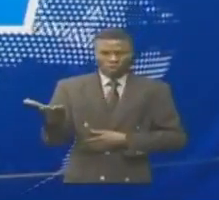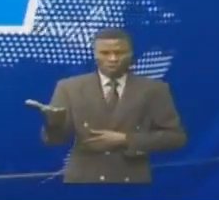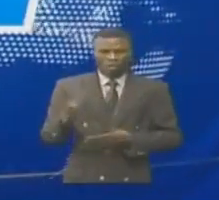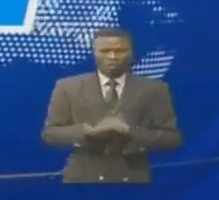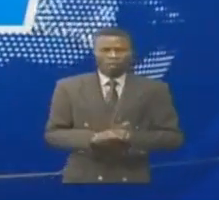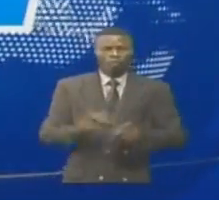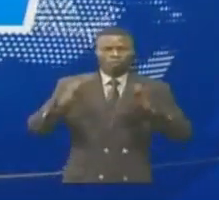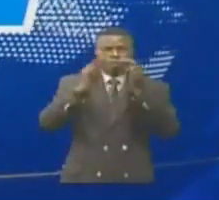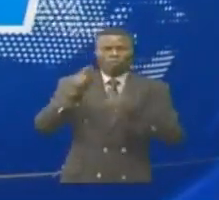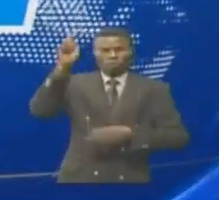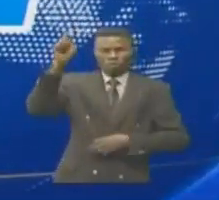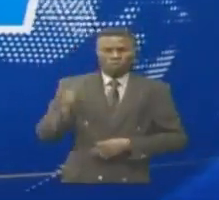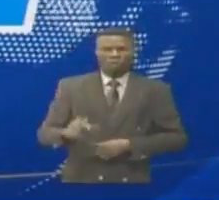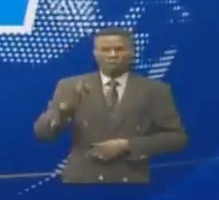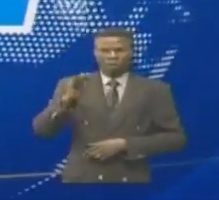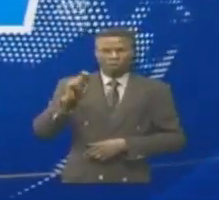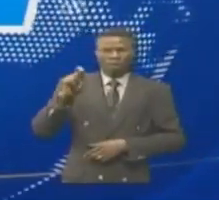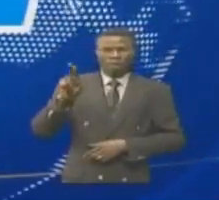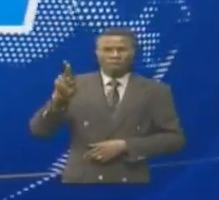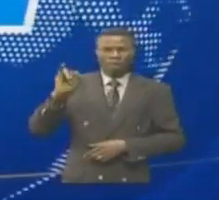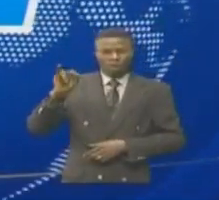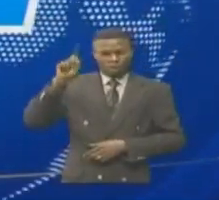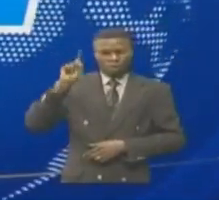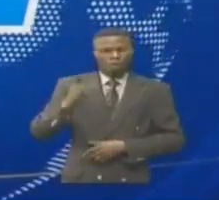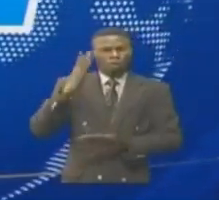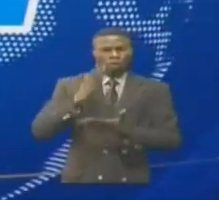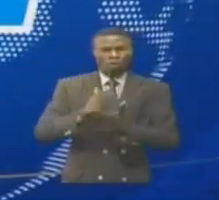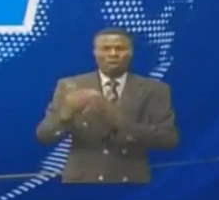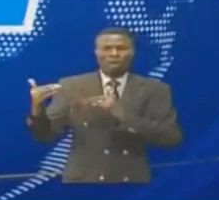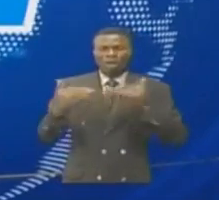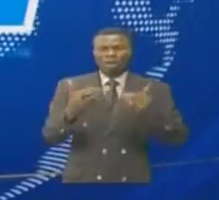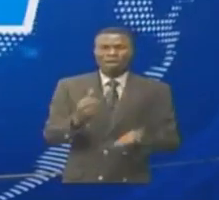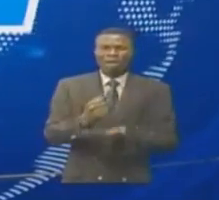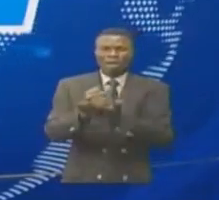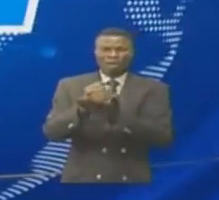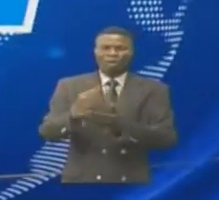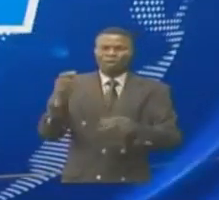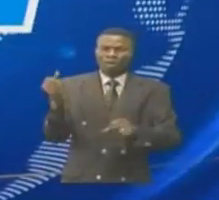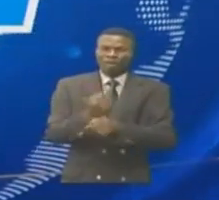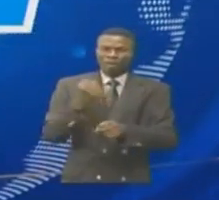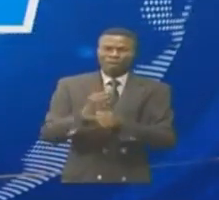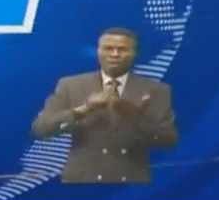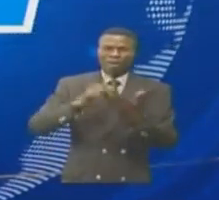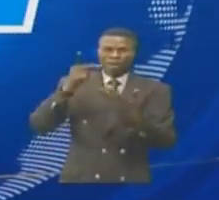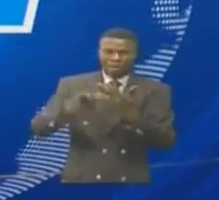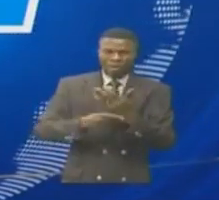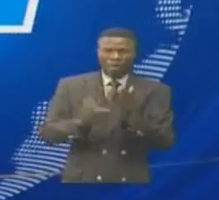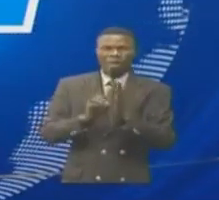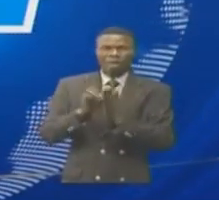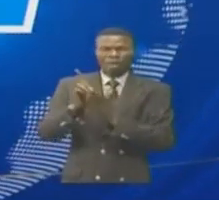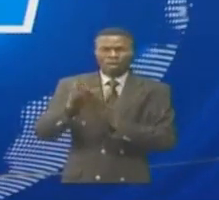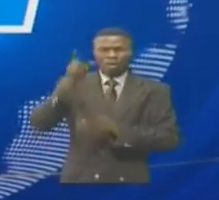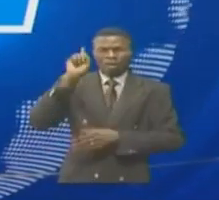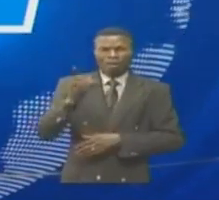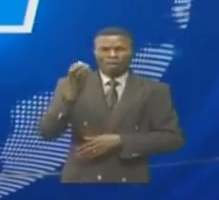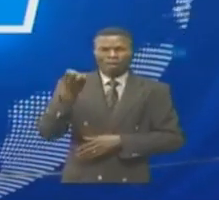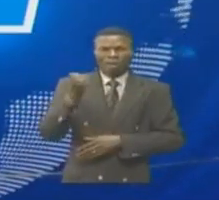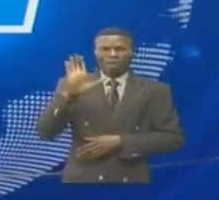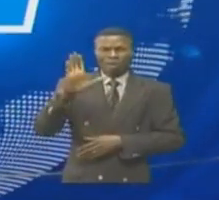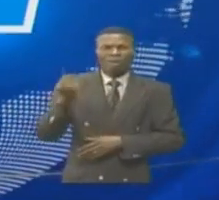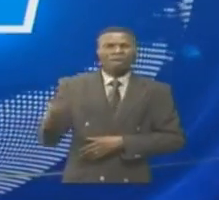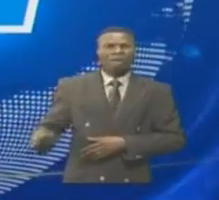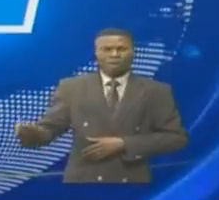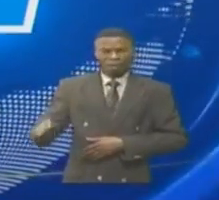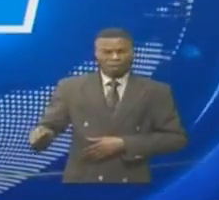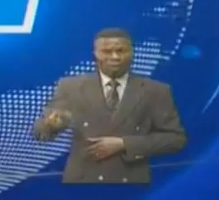groupes armés de l'Ituri appelés à déposer les armes afin de faciliter l'exécution du projet local de développement de 145 territoires dans